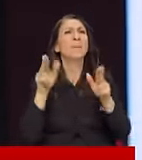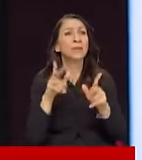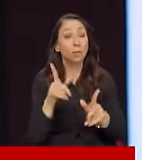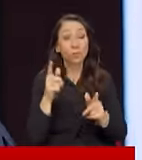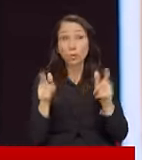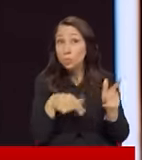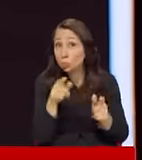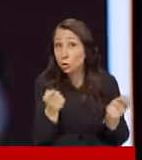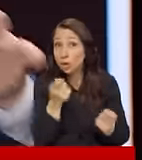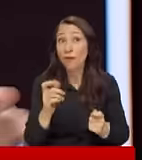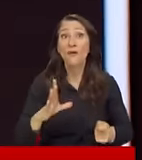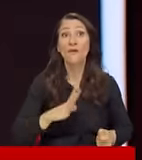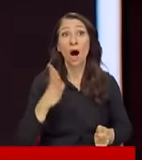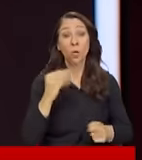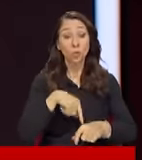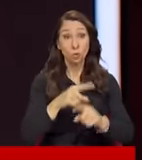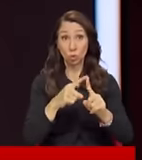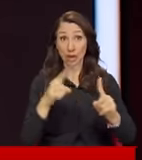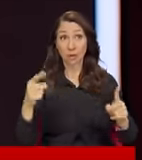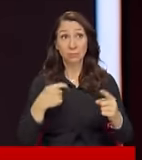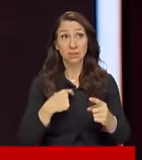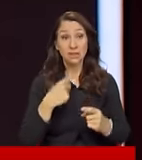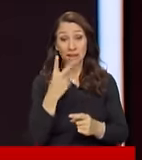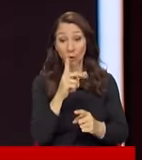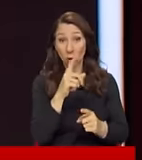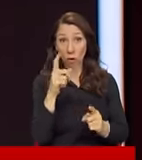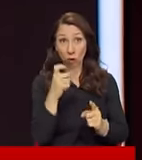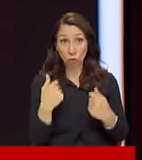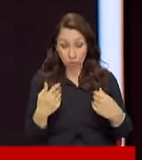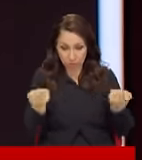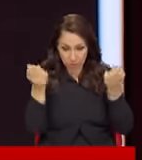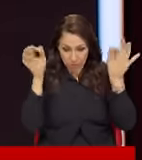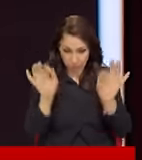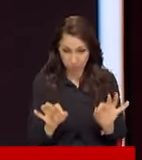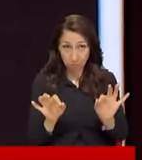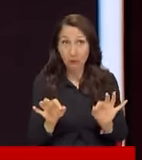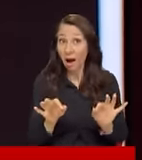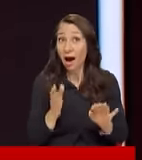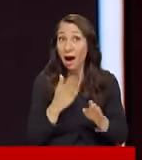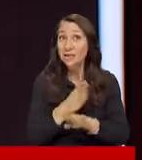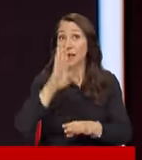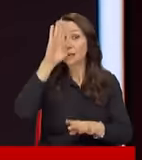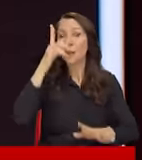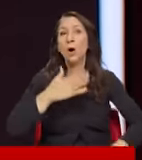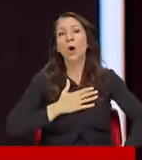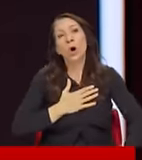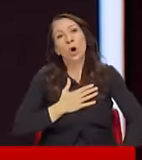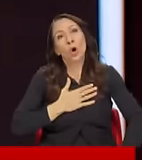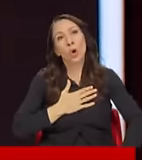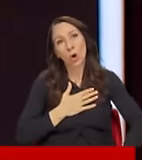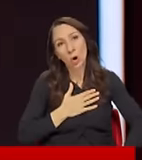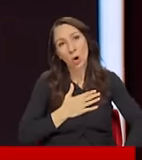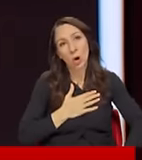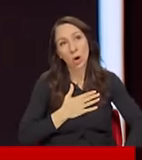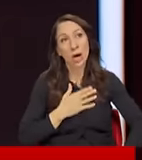bütün bu işlerin var olduğu süreç içerisinde biz 2019'da geldik. Ve aslında İstanbul derin bir nefes aldı. Bir kendine